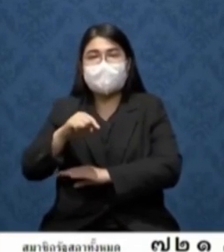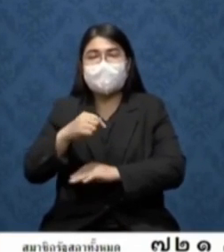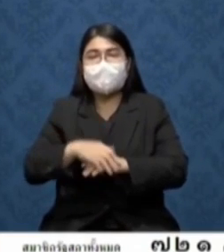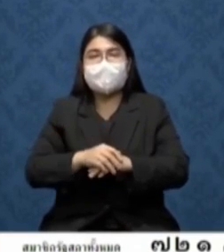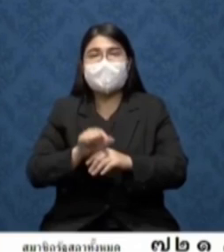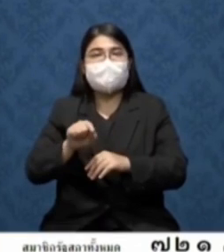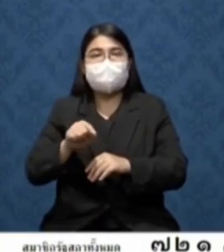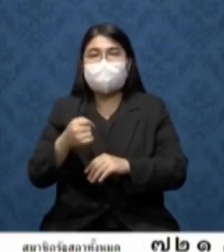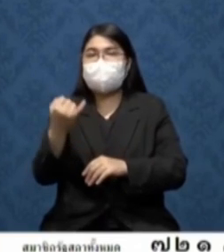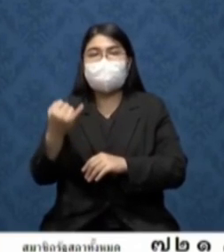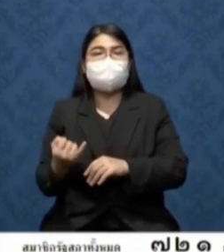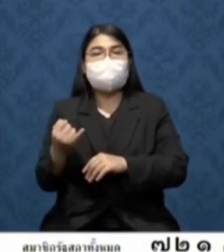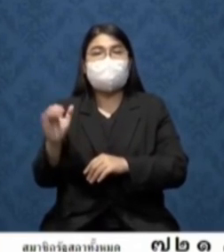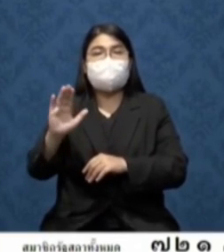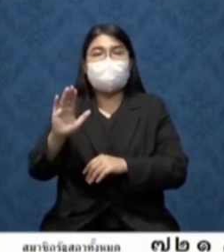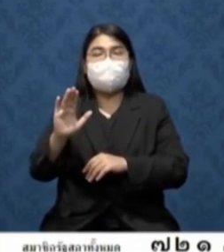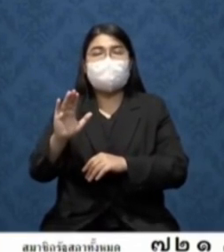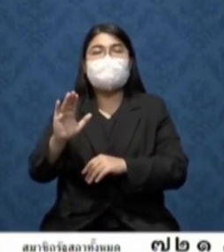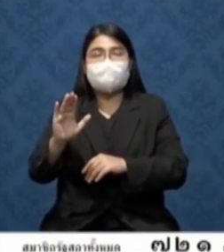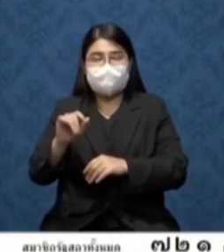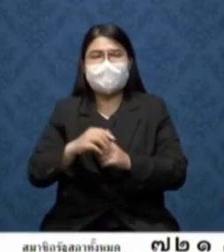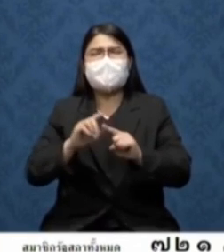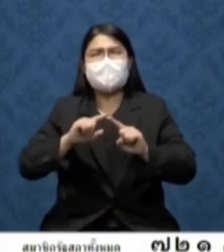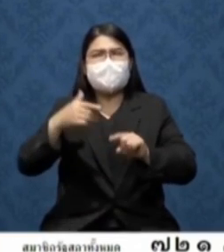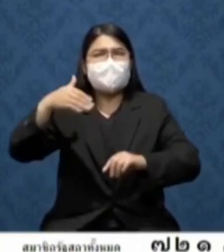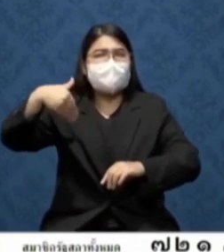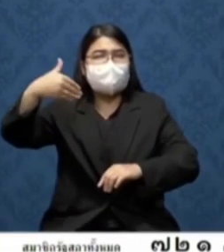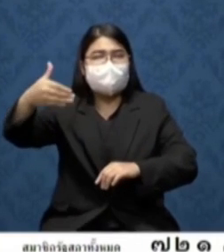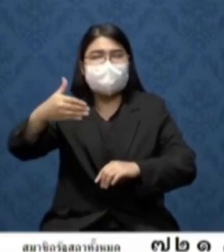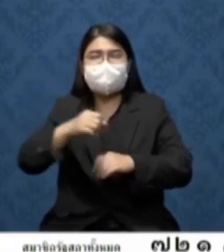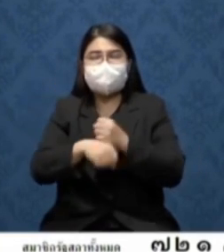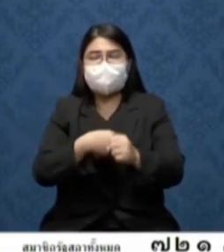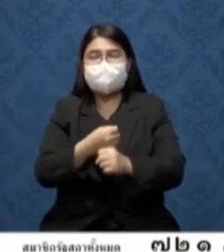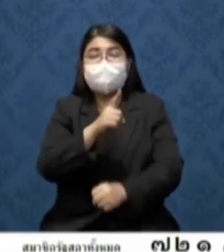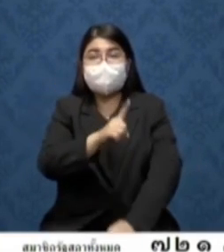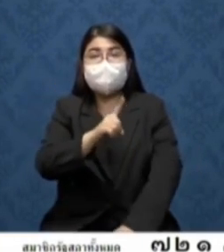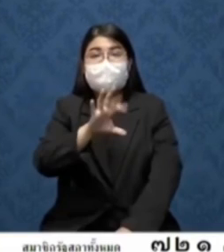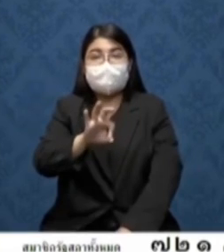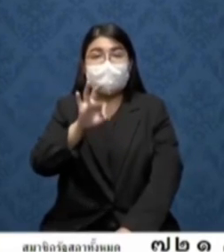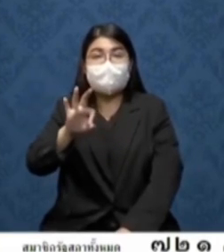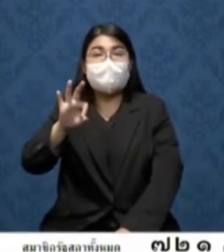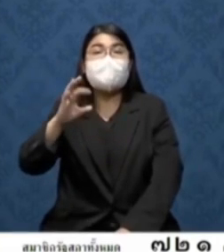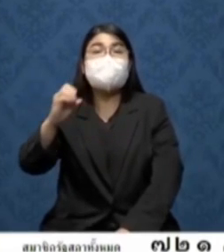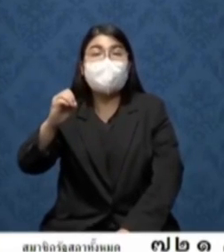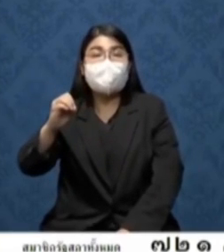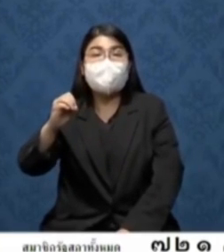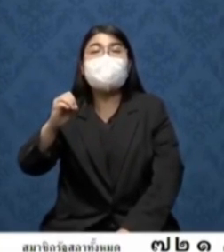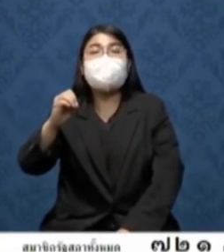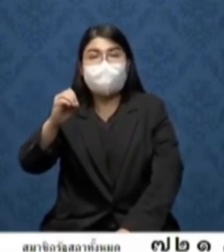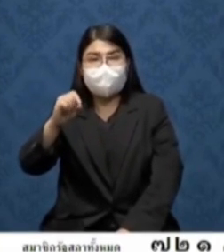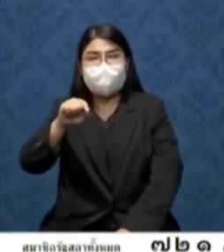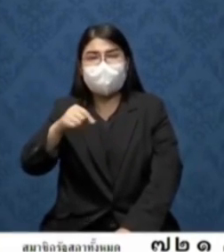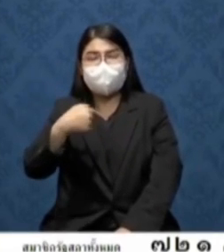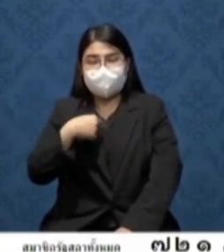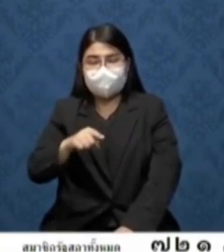กต่อมาในทศวรรษที่1990ครับท่านประธานเกิดสภาวะฟองส